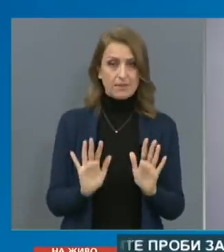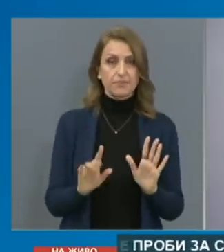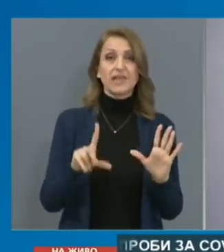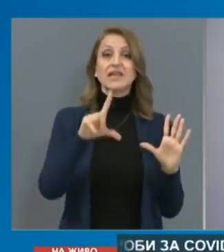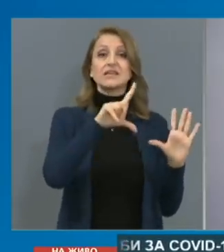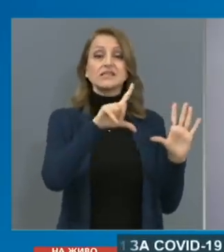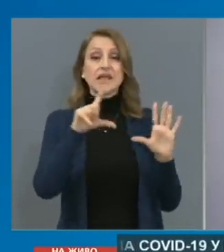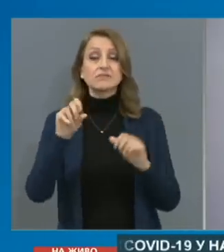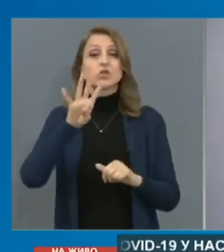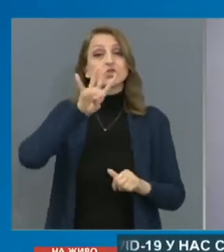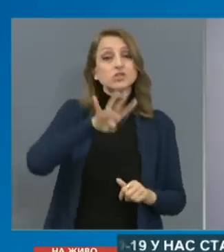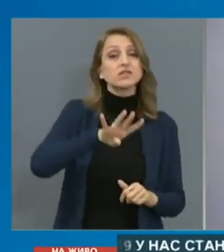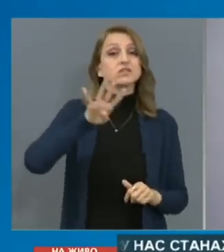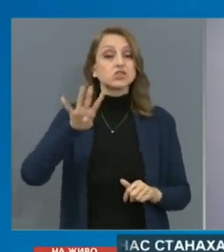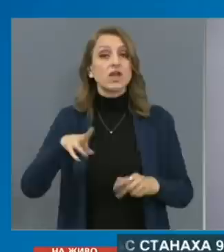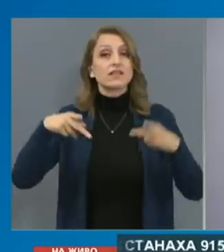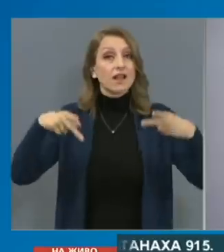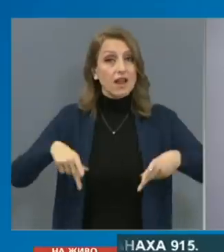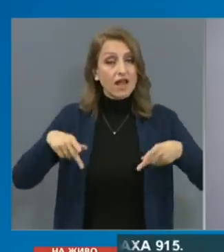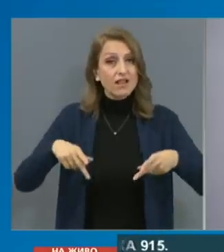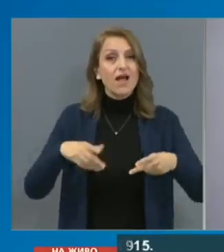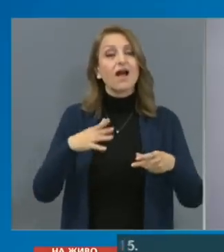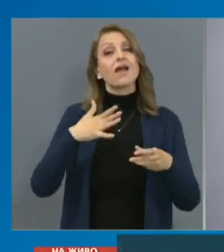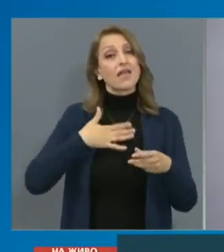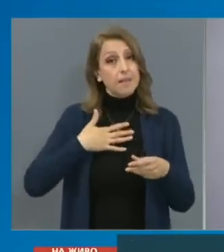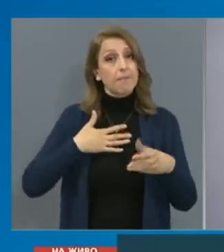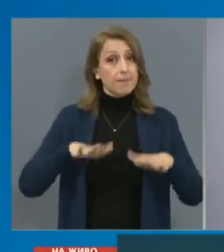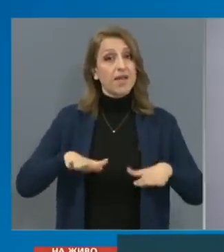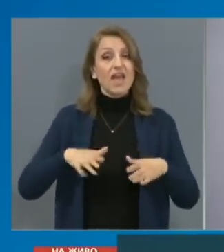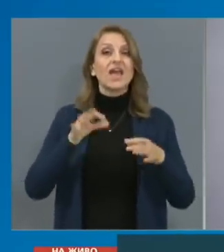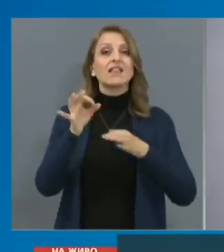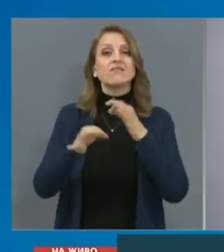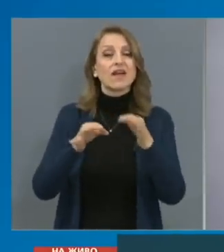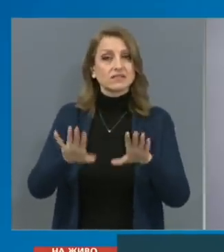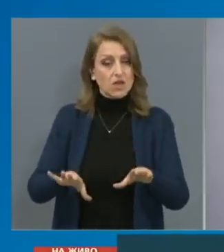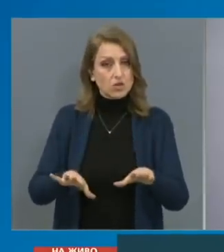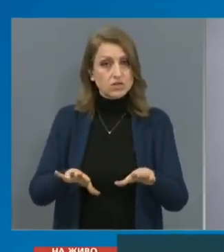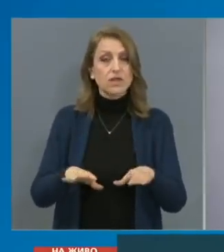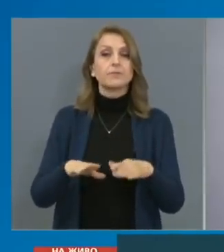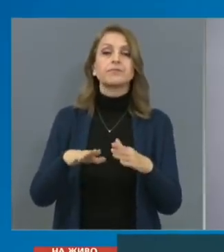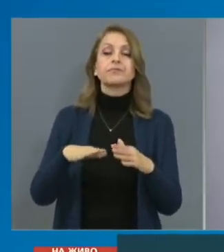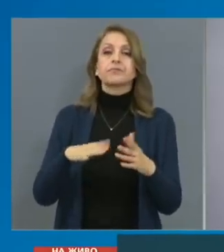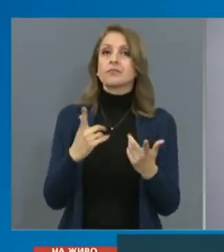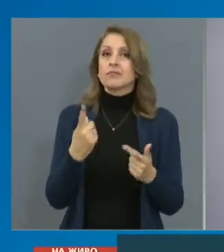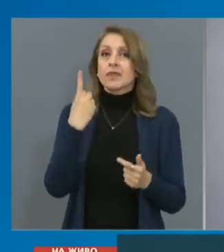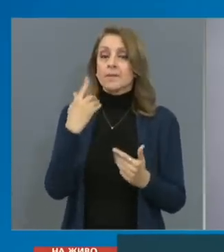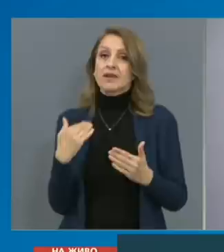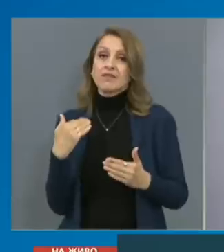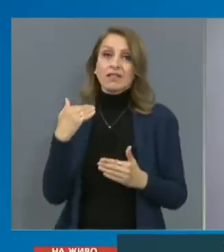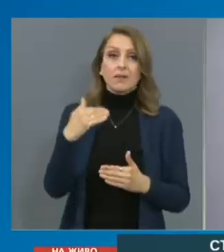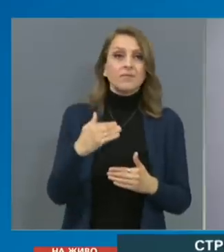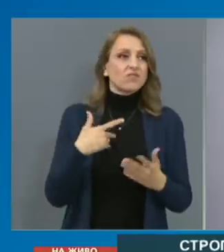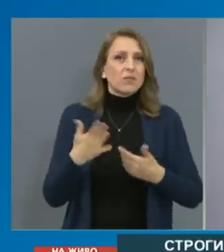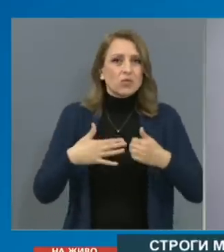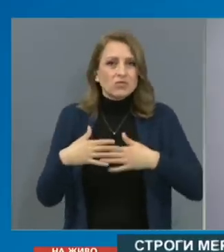747 легла инфекциозни имаше в началото преди тази епидемия. В резултат на първия етап от подготовката